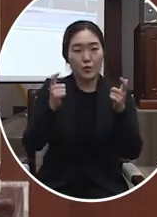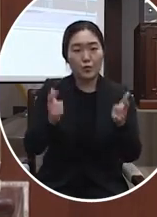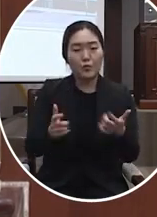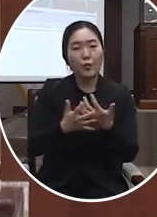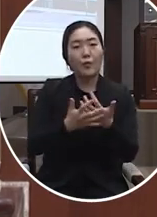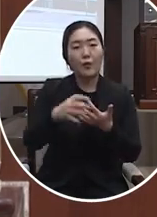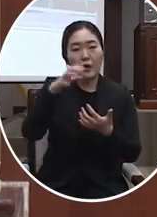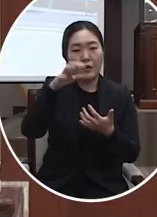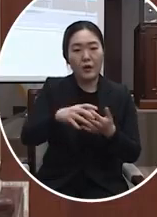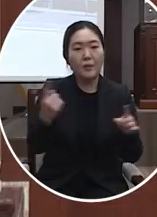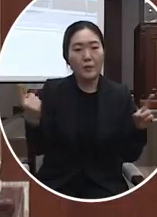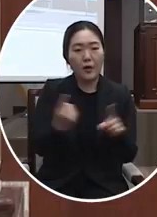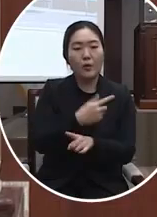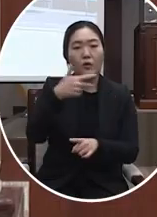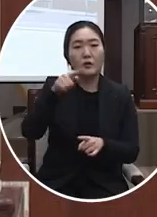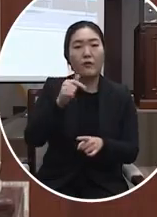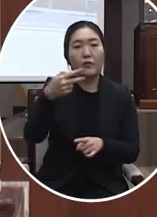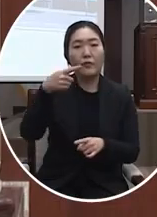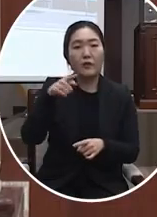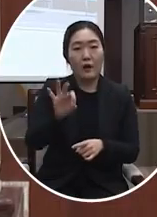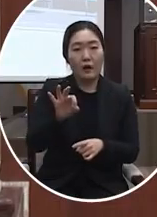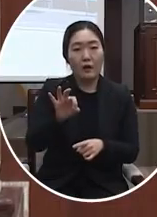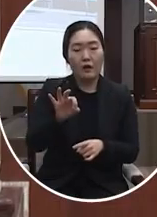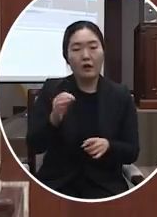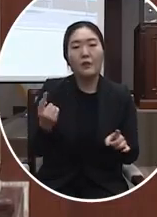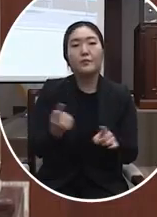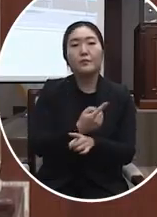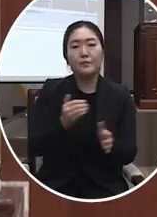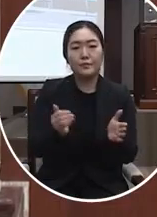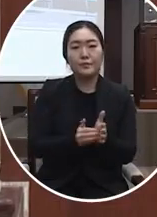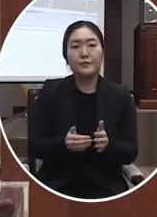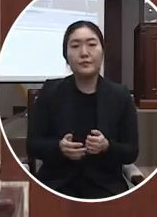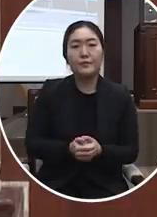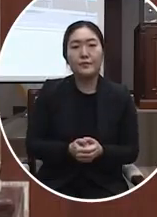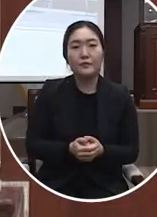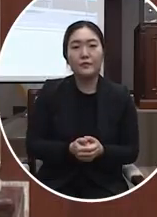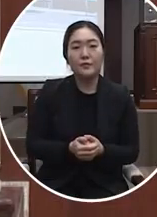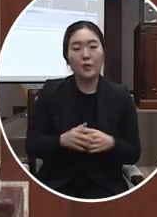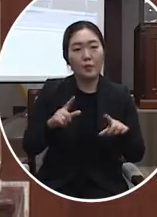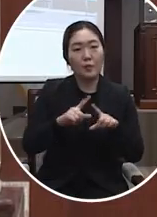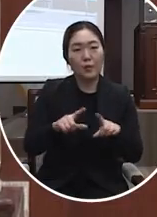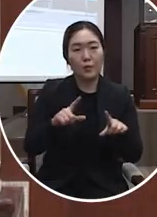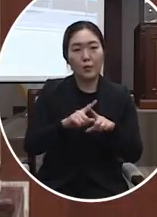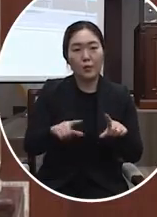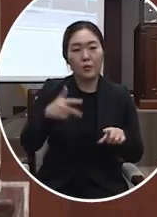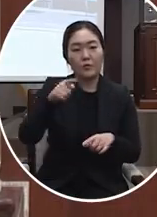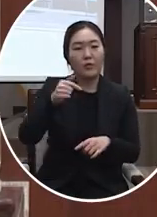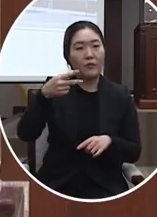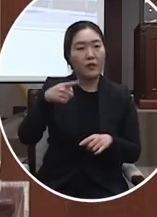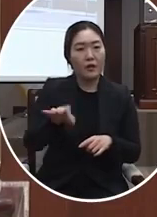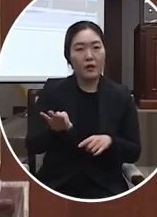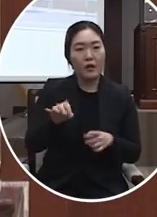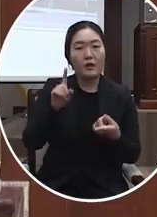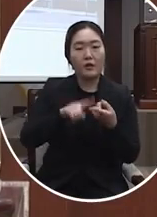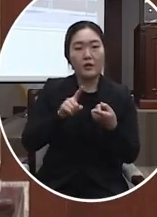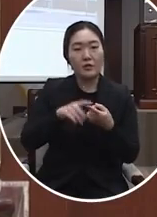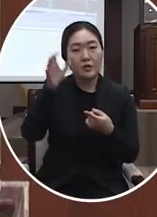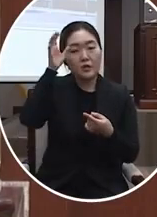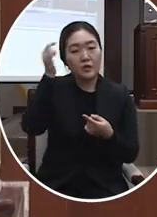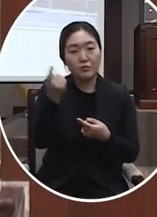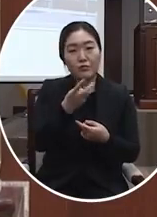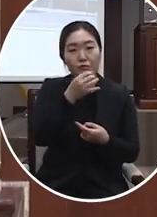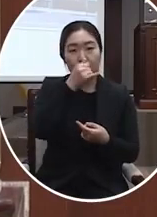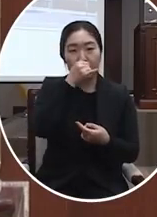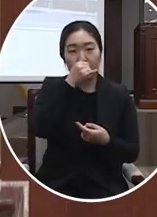농구가 드디어 회관의 시대에서 전당의 시대로 전환되었습니다. 우리가 보통 비유적으로 이르는 전당의 기대는 몇